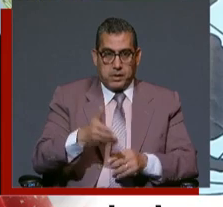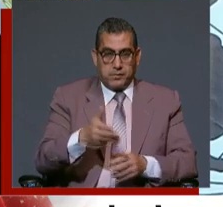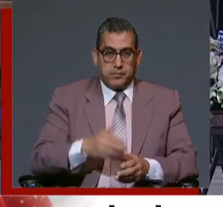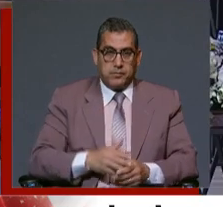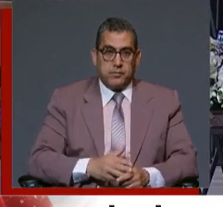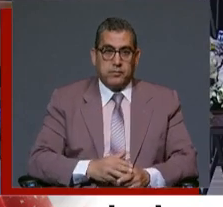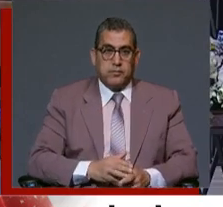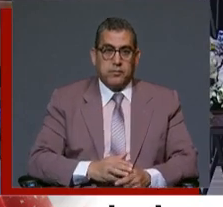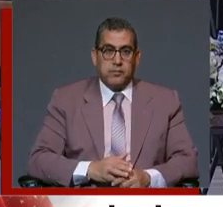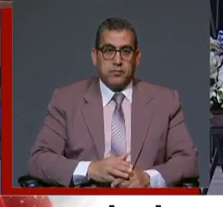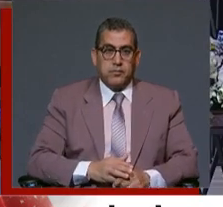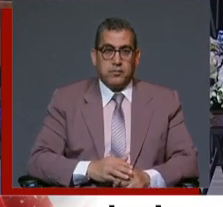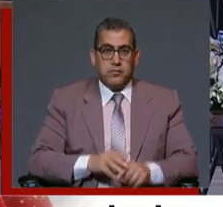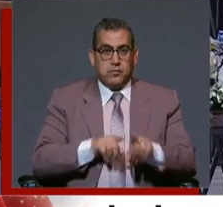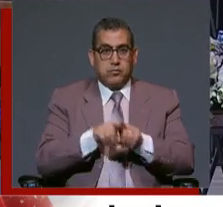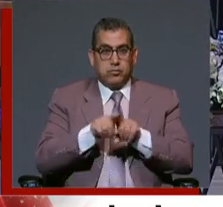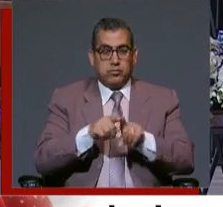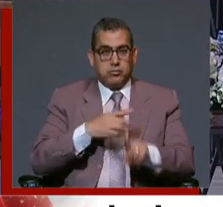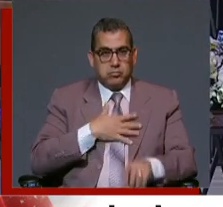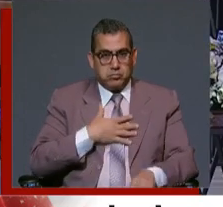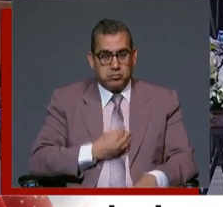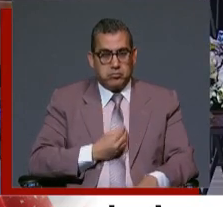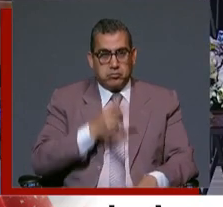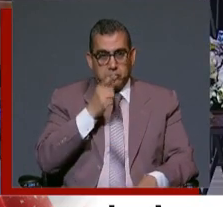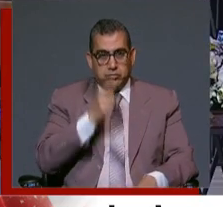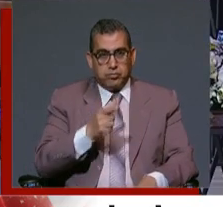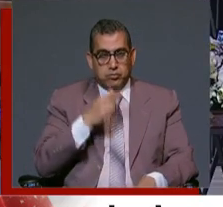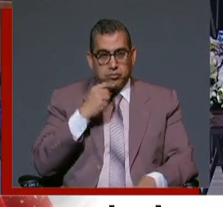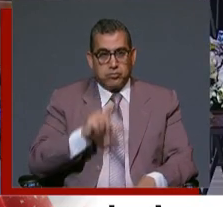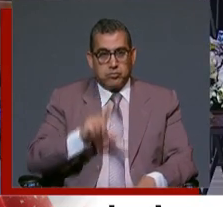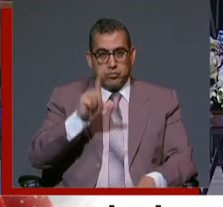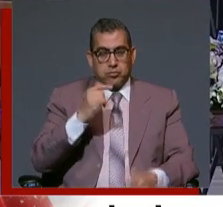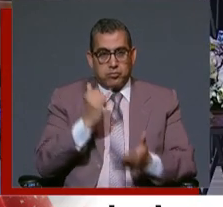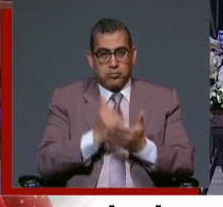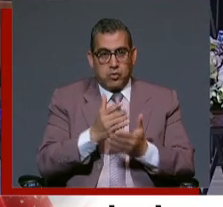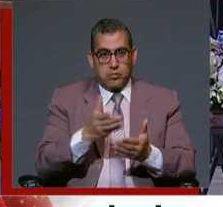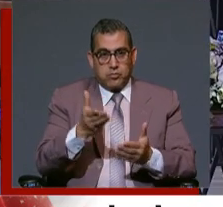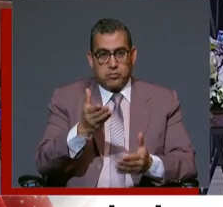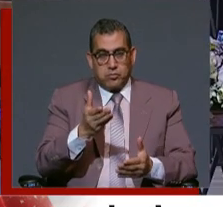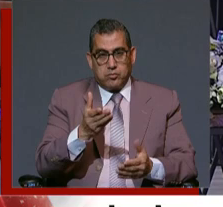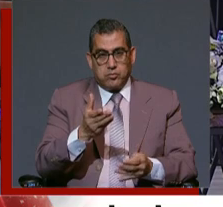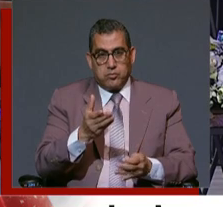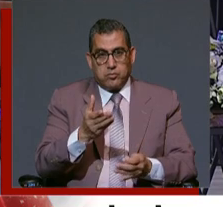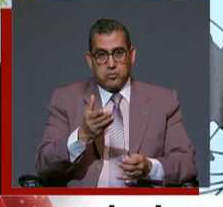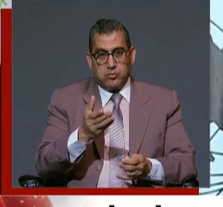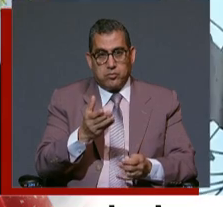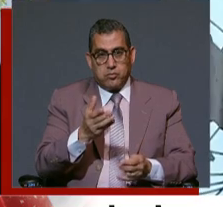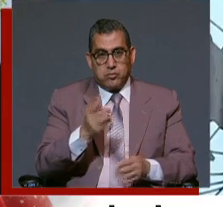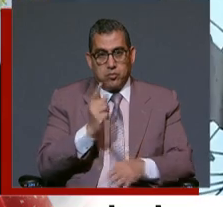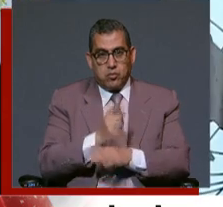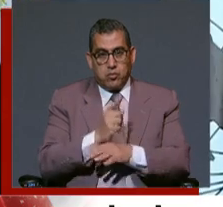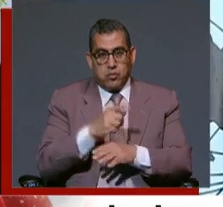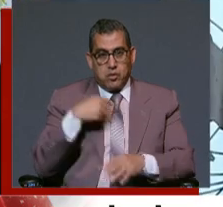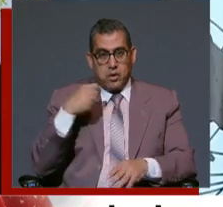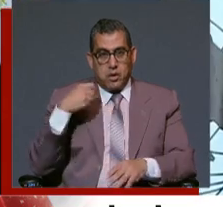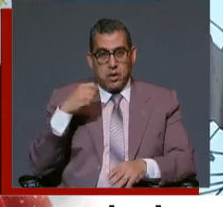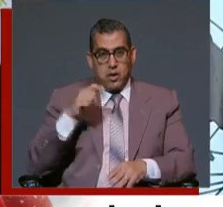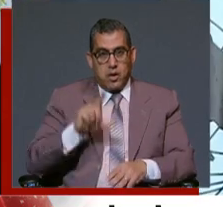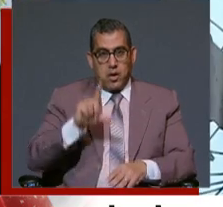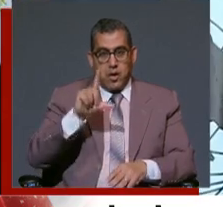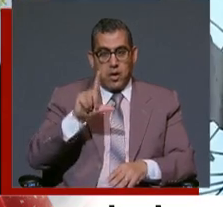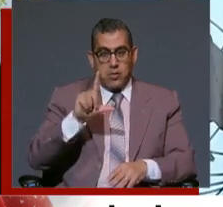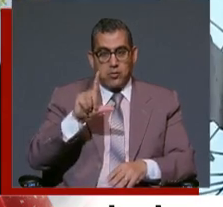العربية، أخي الكريم، أصحاب الفخامة رؤساء الدول، السيد رئيس البنك